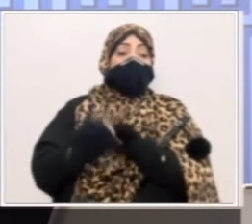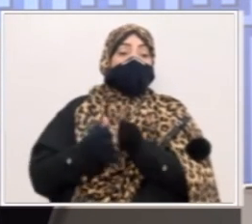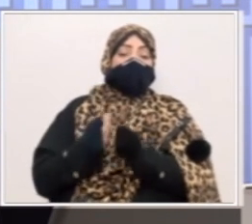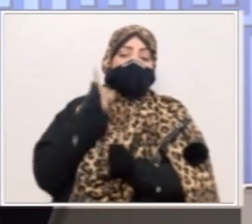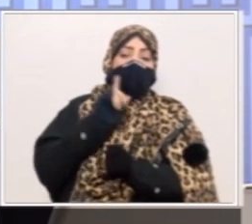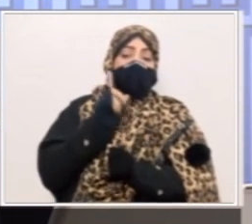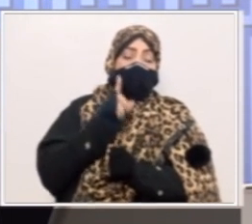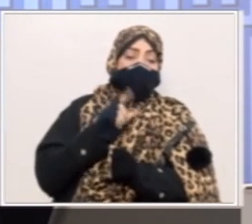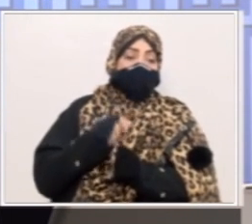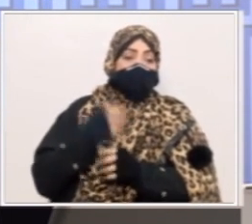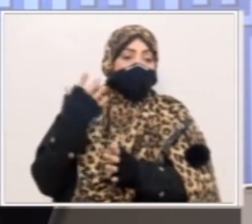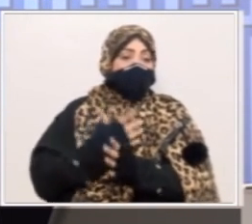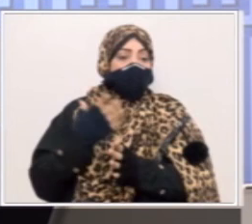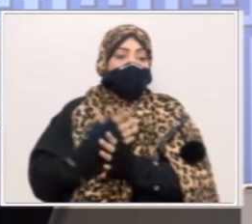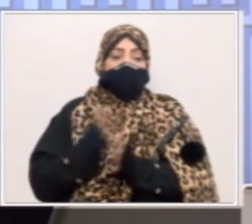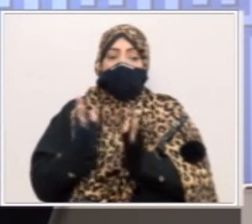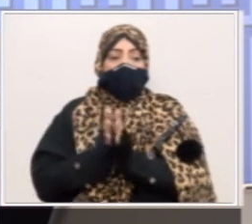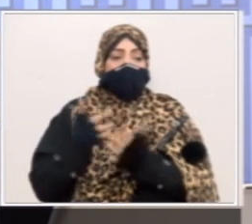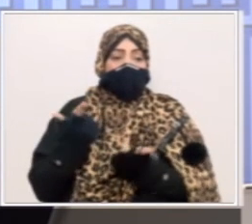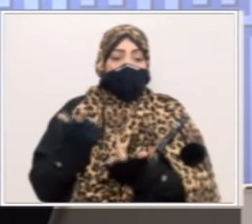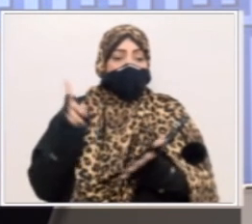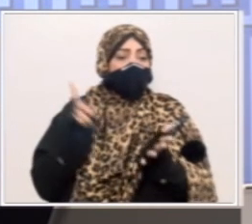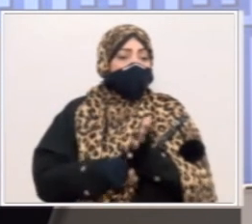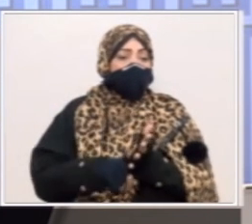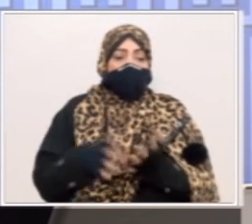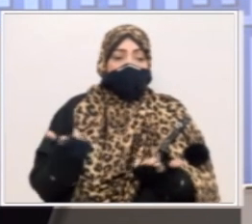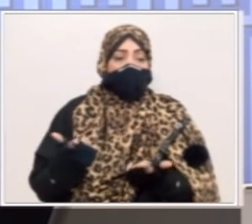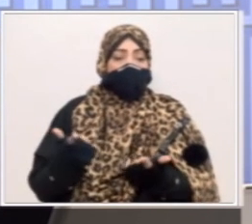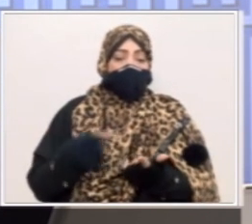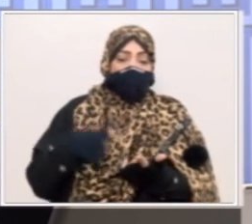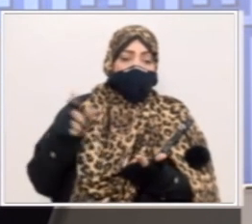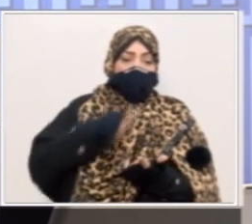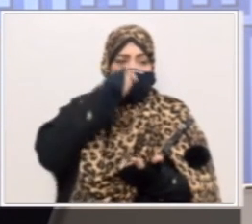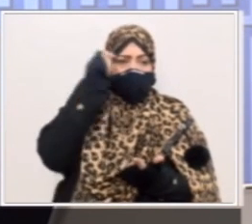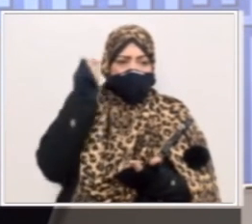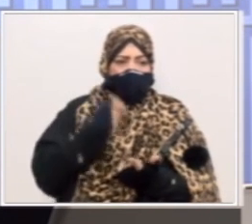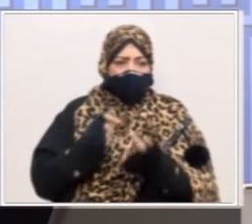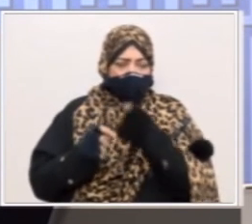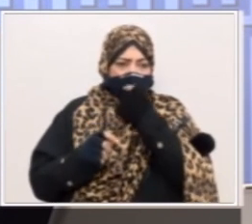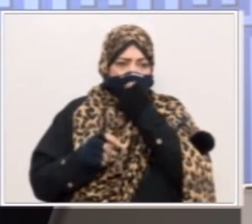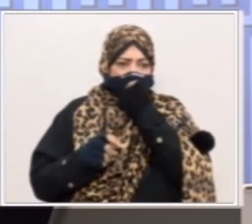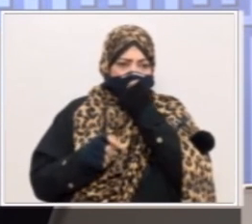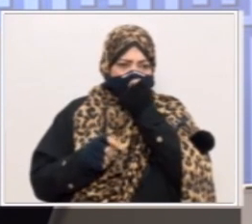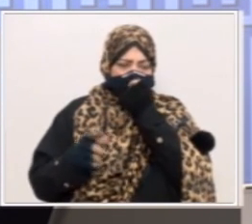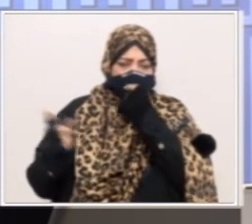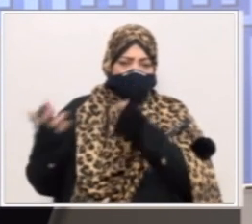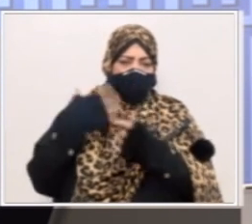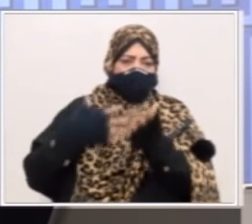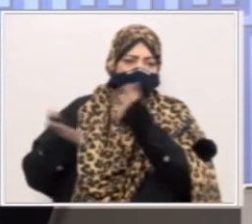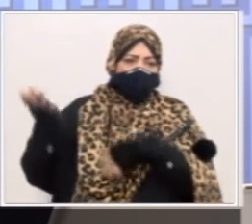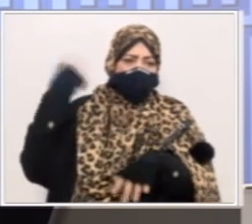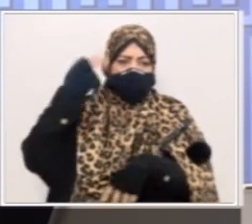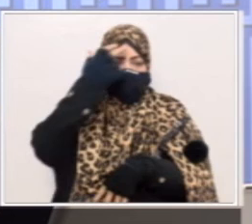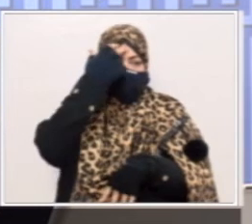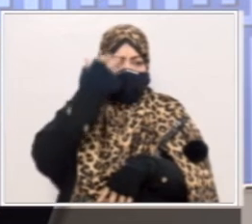من يغتاب، في سؤال الأخت صابرين في من مصراتة تقول: من يغتاب وآخر يسمعه. الغيبة